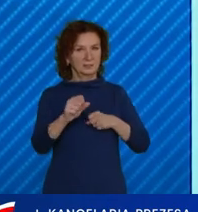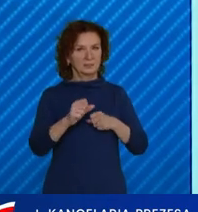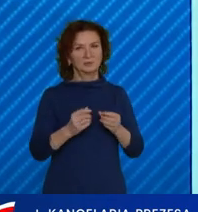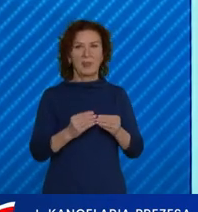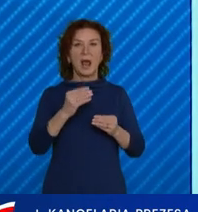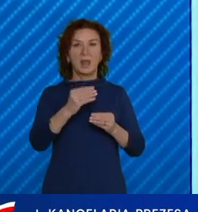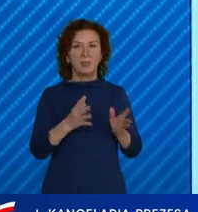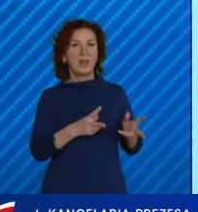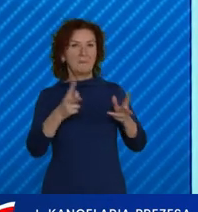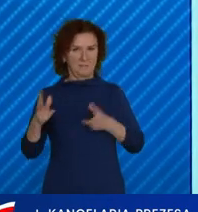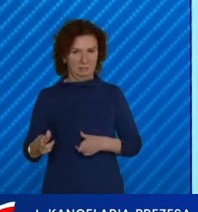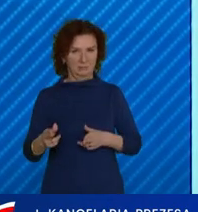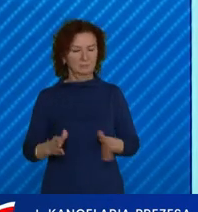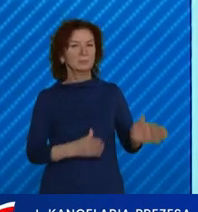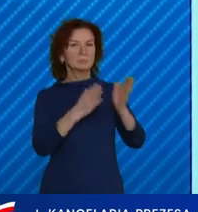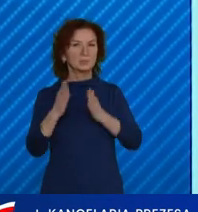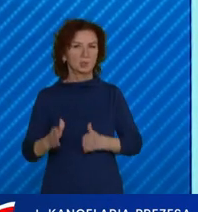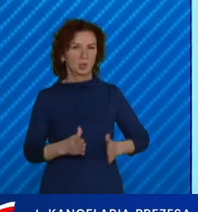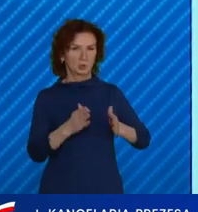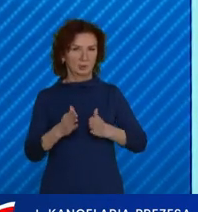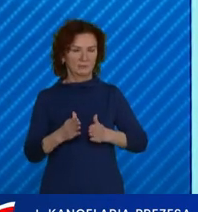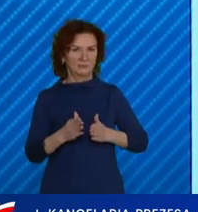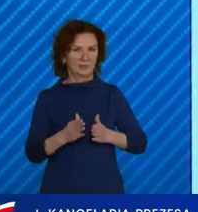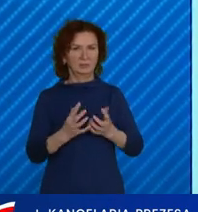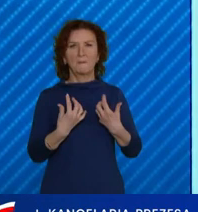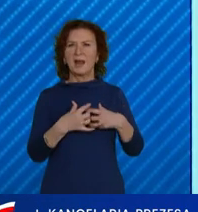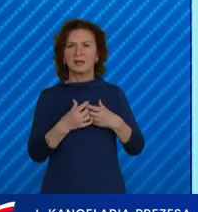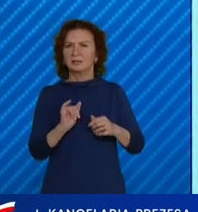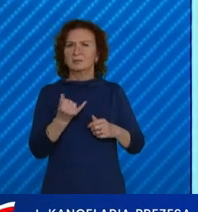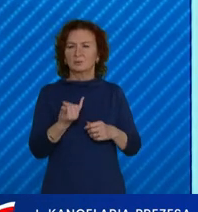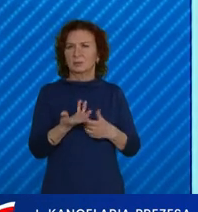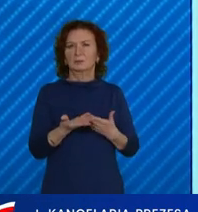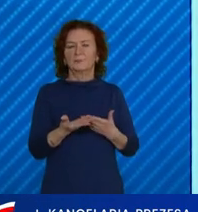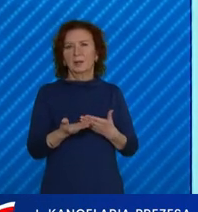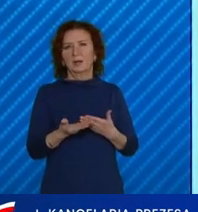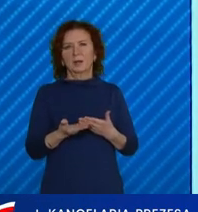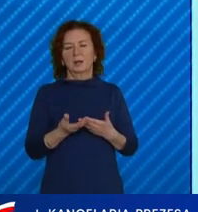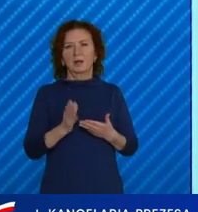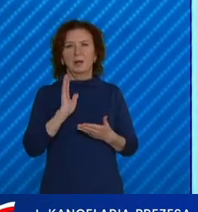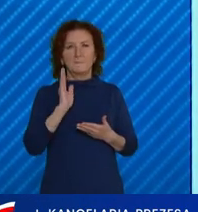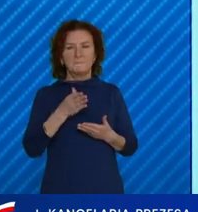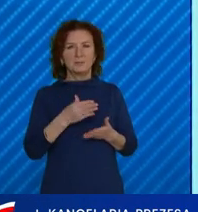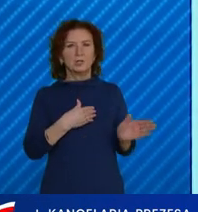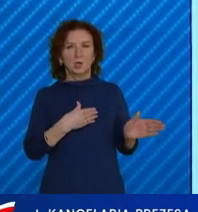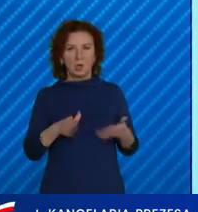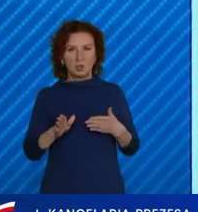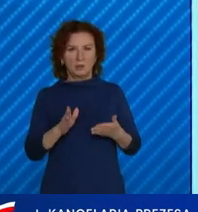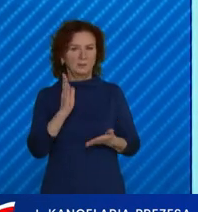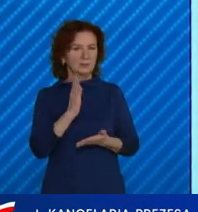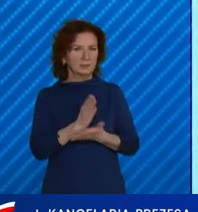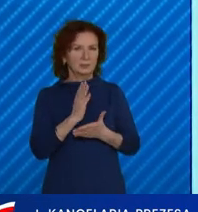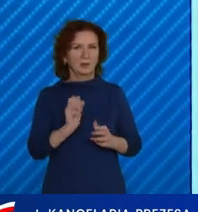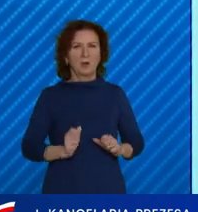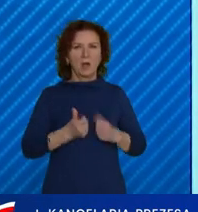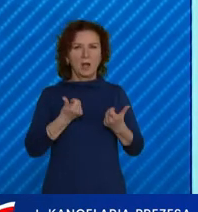etapie przygotowywania mechanizmu, który będzie gotów tylko do tego,